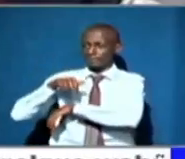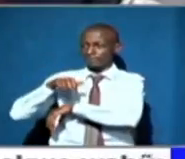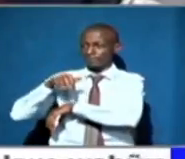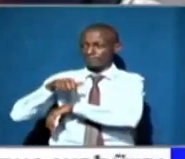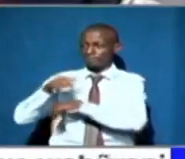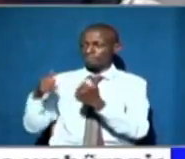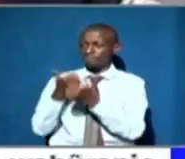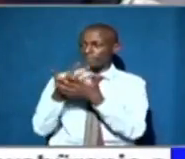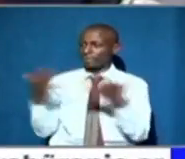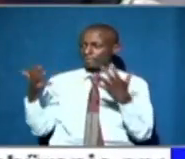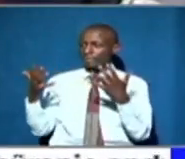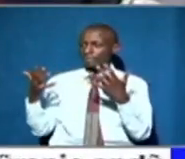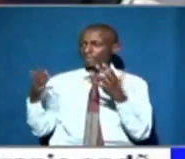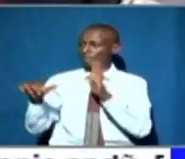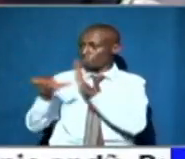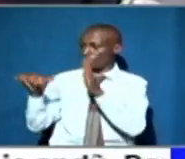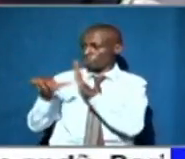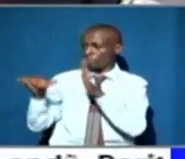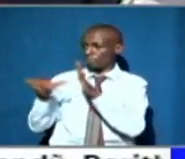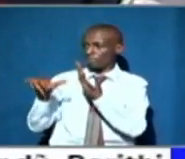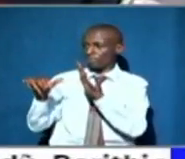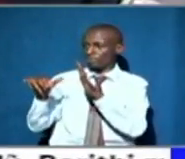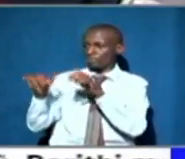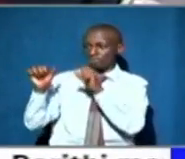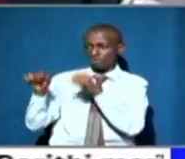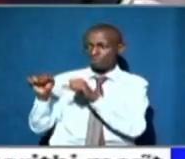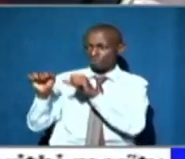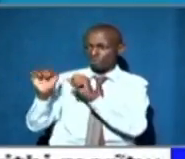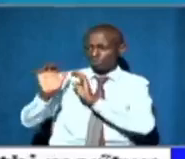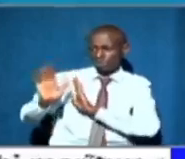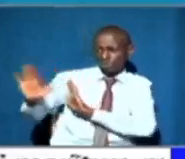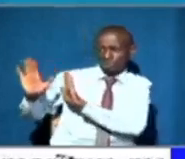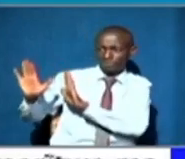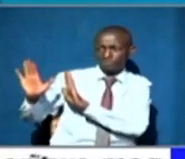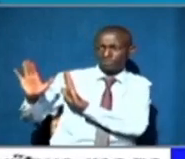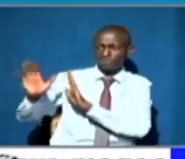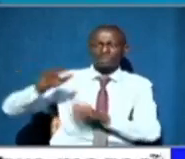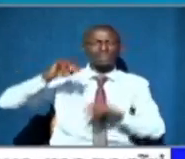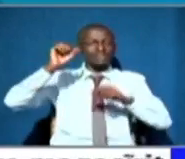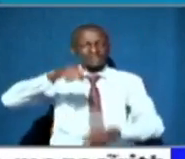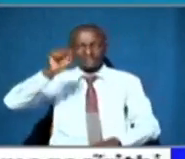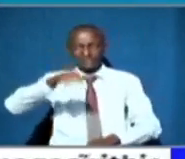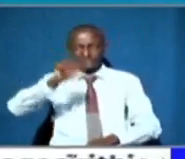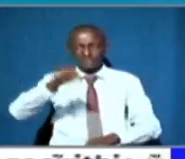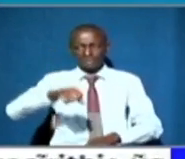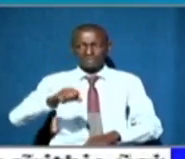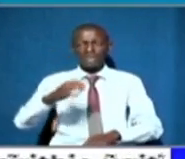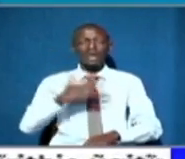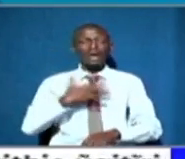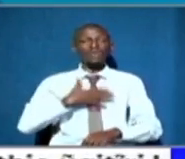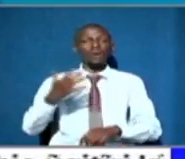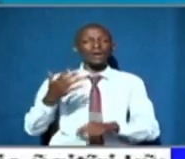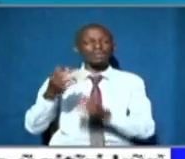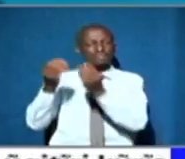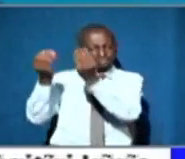kage kule heredia odomoru keherede. Wagiriru wikari haraya. Dhini wa mafudidho maitu. Eno